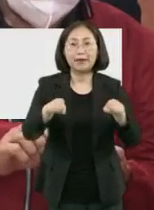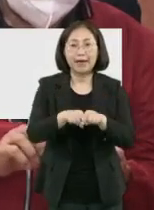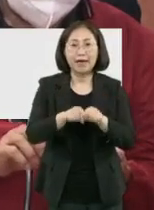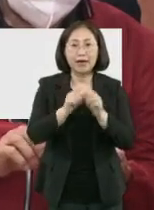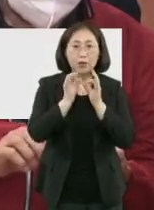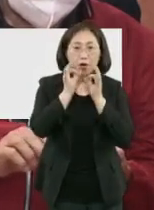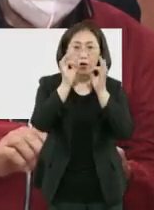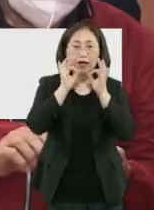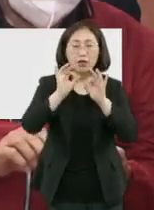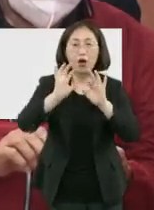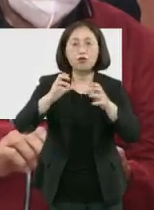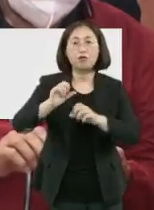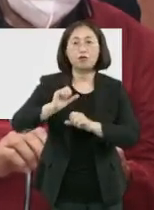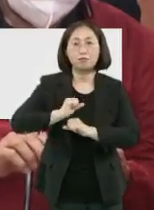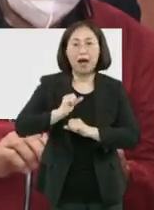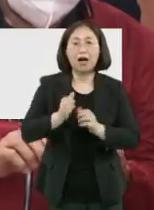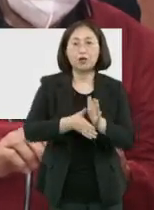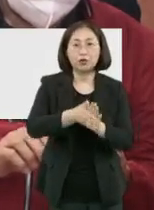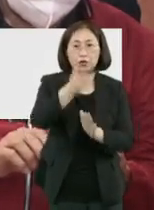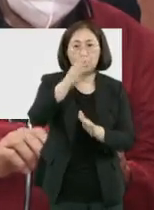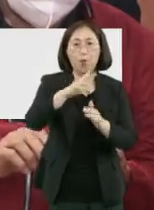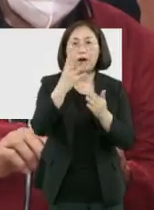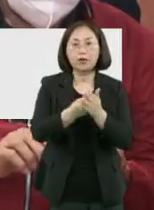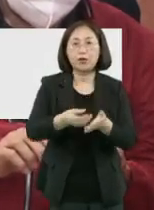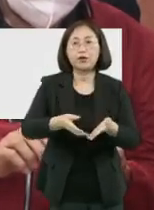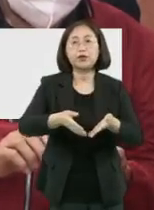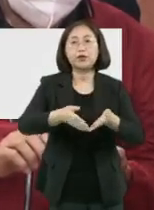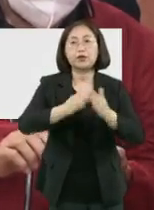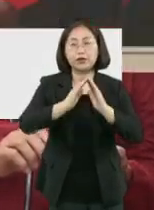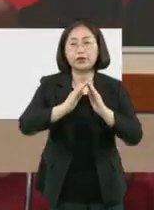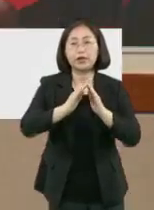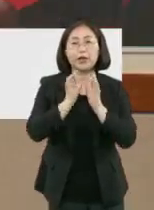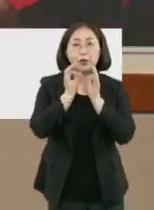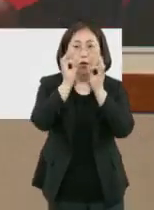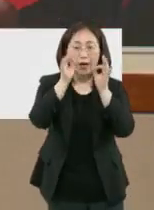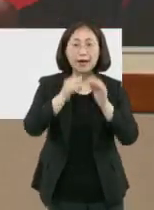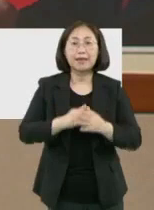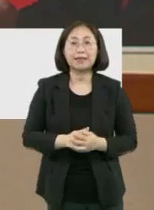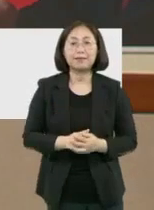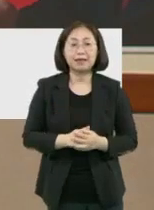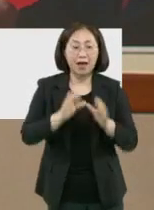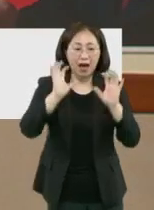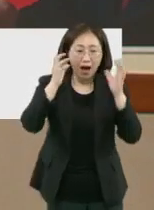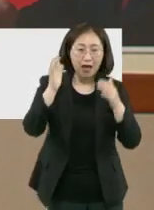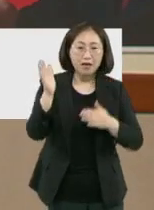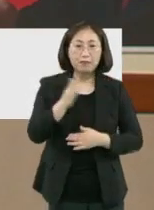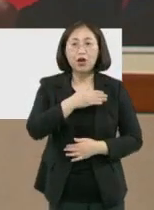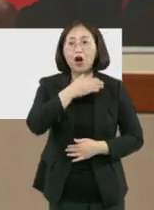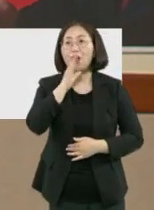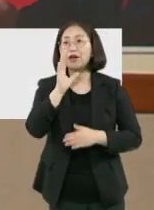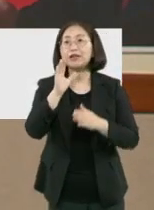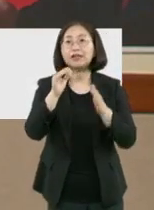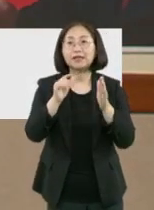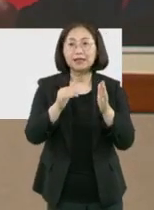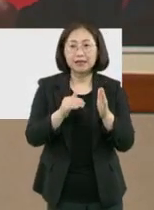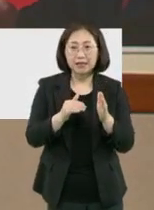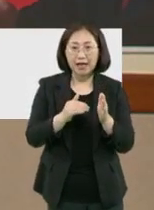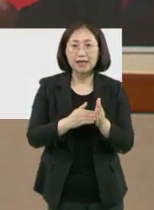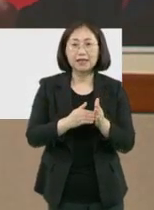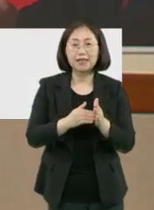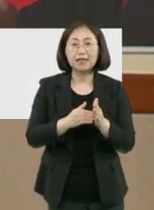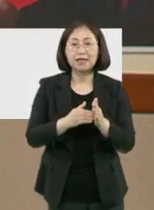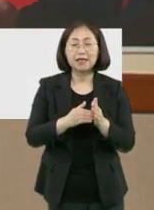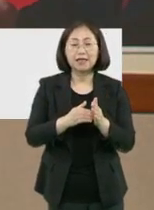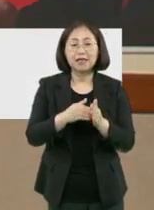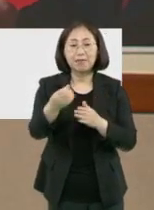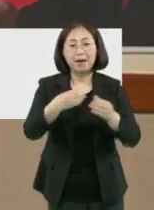기울여서 국방수로 완성을 이루는 데 전력을 다하겠습니다. 아이부터 어르신까지 다양한 목소리를